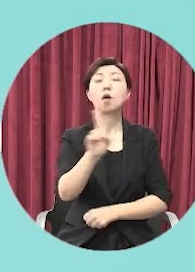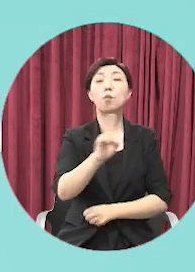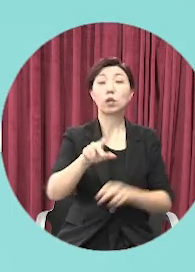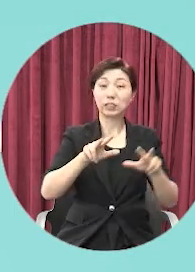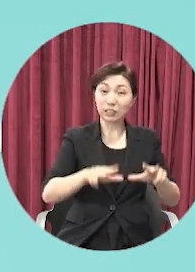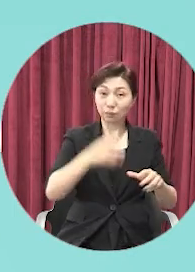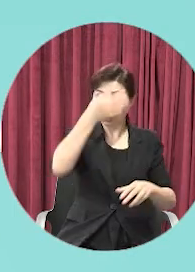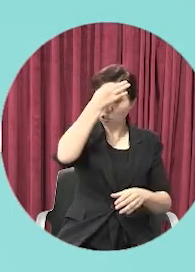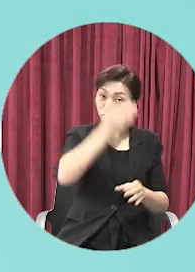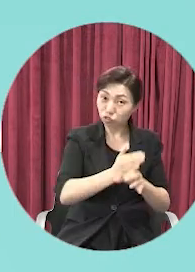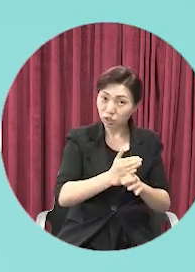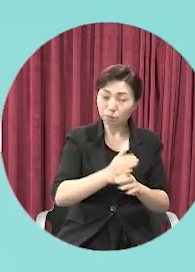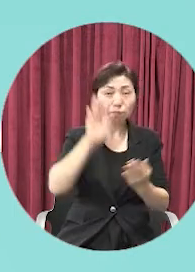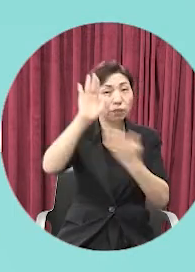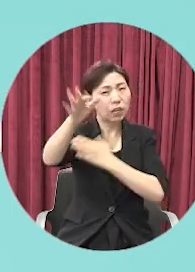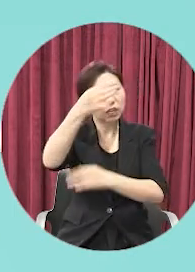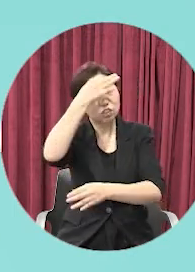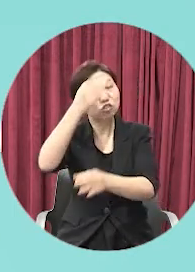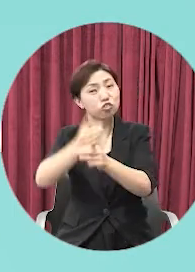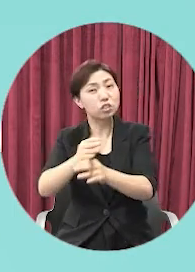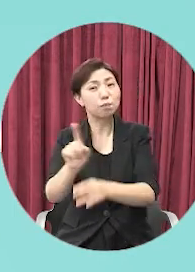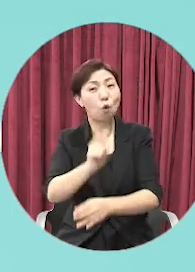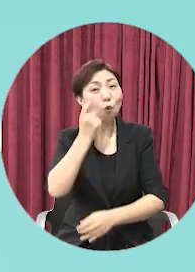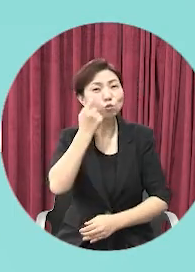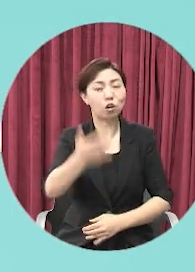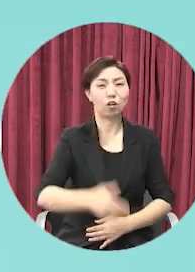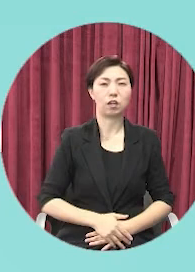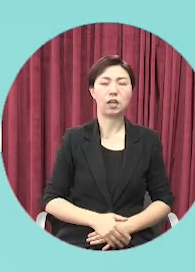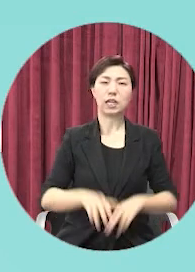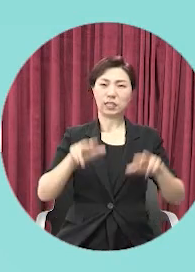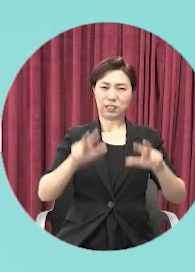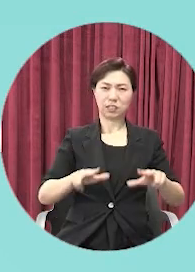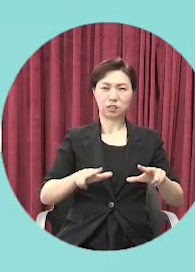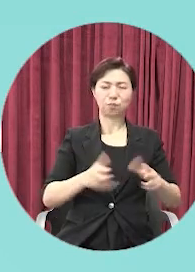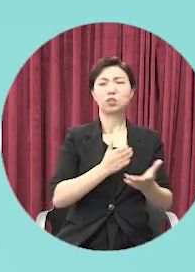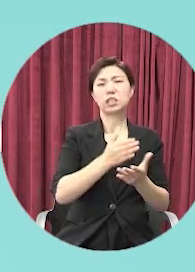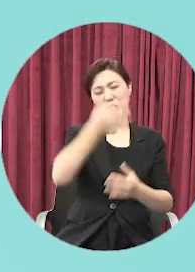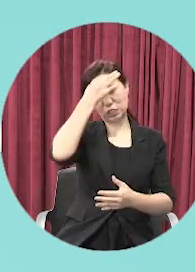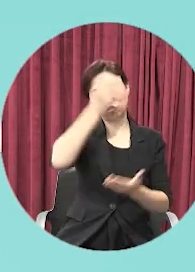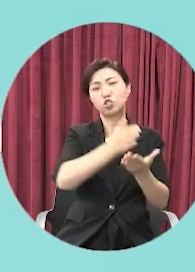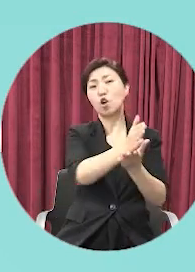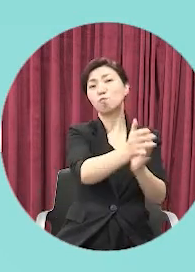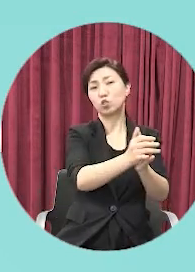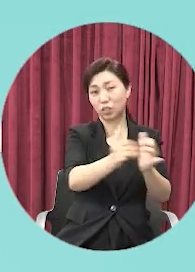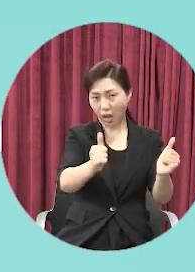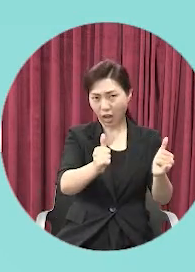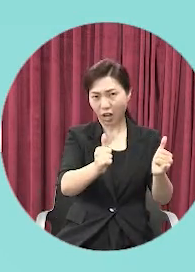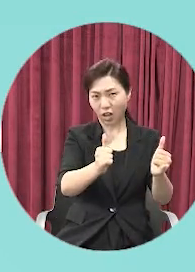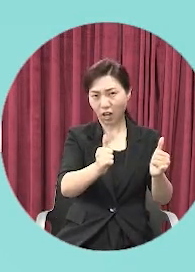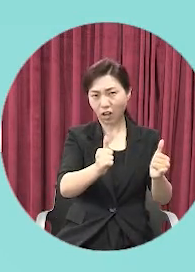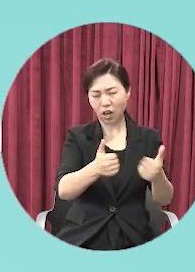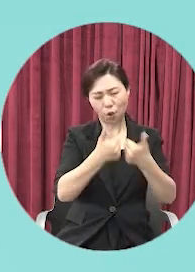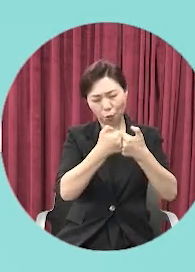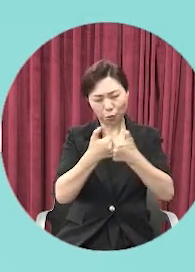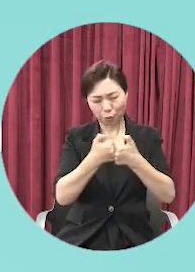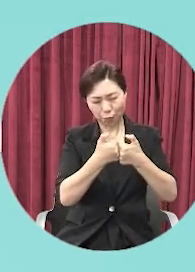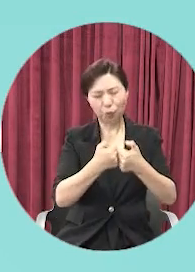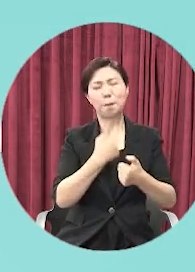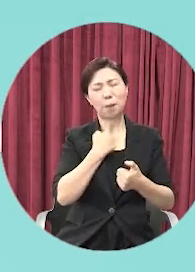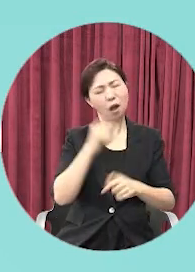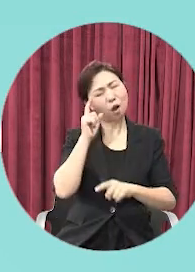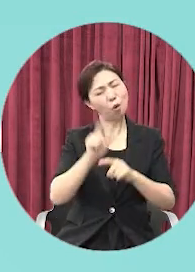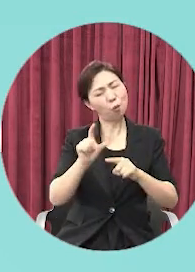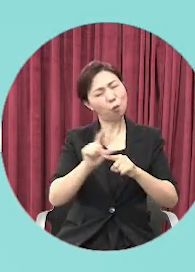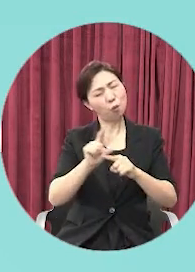저희도 그 지점에 대해서는 굉장히 고민을 많이 했습니다. 그래서 기술 전문가들을, 다양한 분야의 기술 전문가들과 계속 그 논의를 해봤을